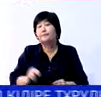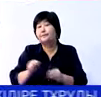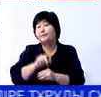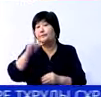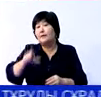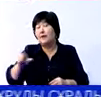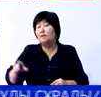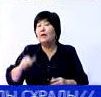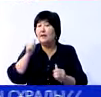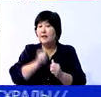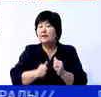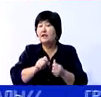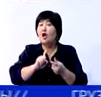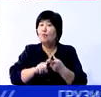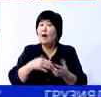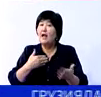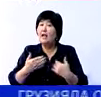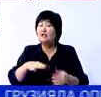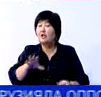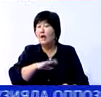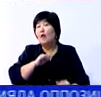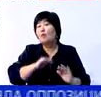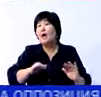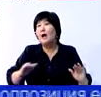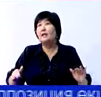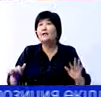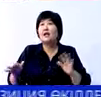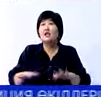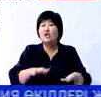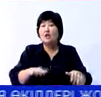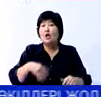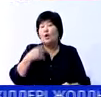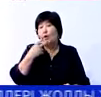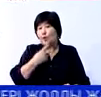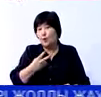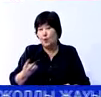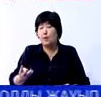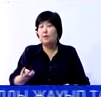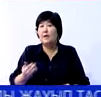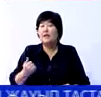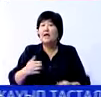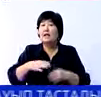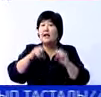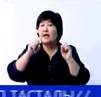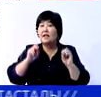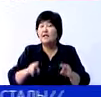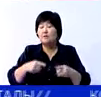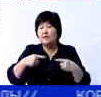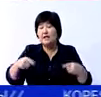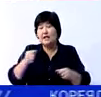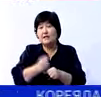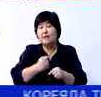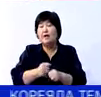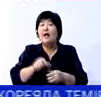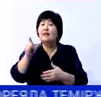Тәрбиешілермен жиі байланыста болып тұрамыз. Балаларымыздың іс-шарасын көріп, жаңа тәжірибе жасап жатыр балдарымыз,